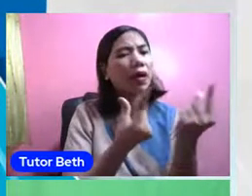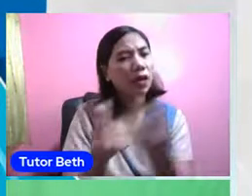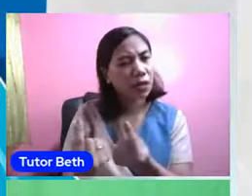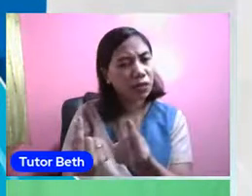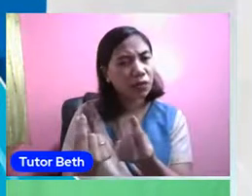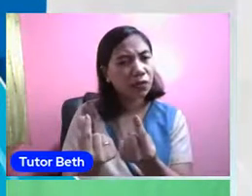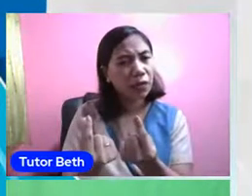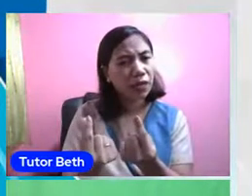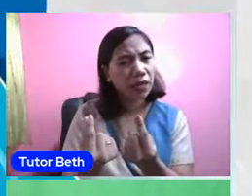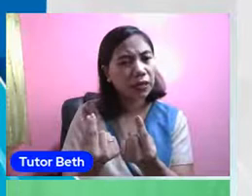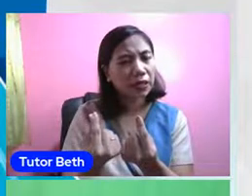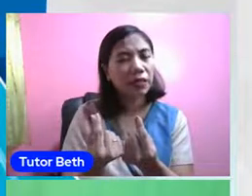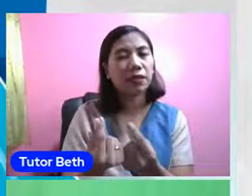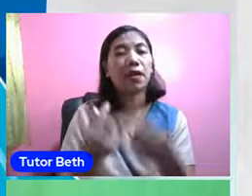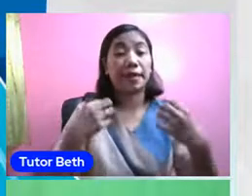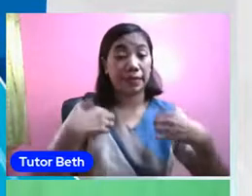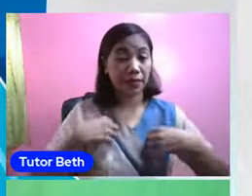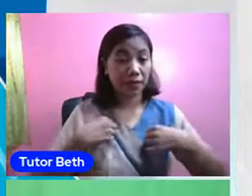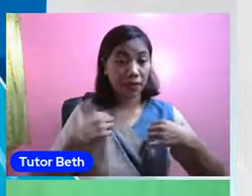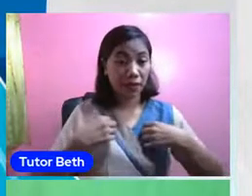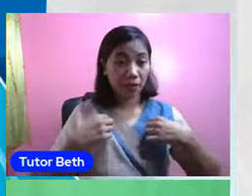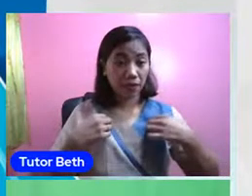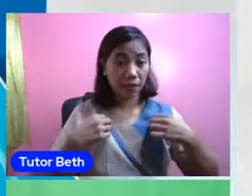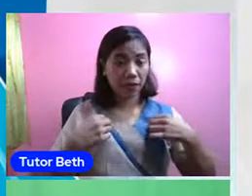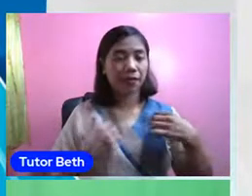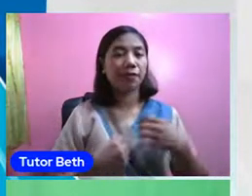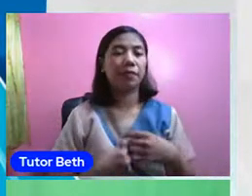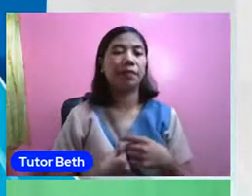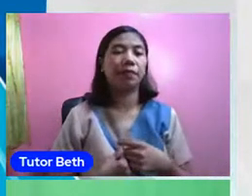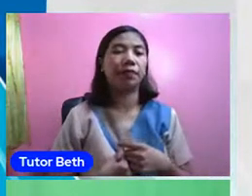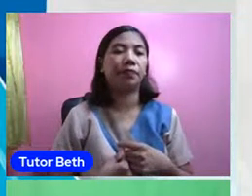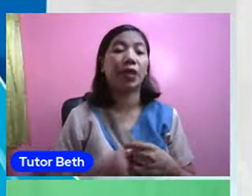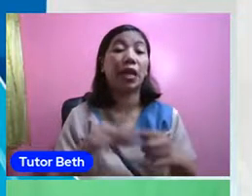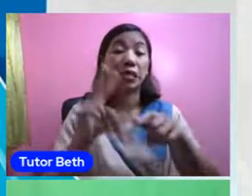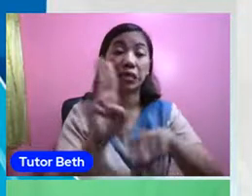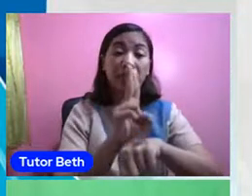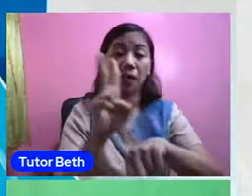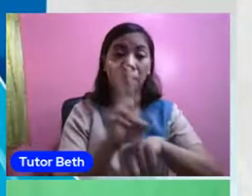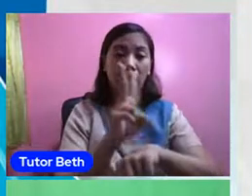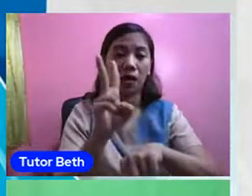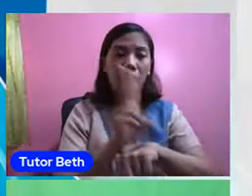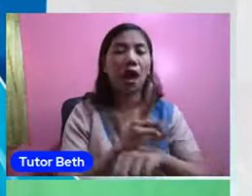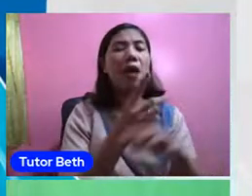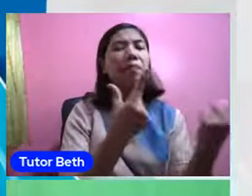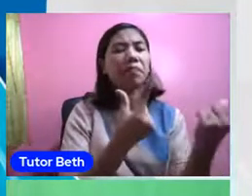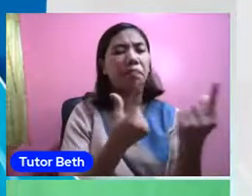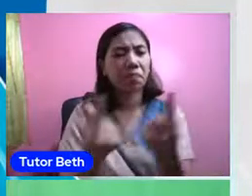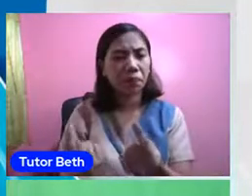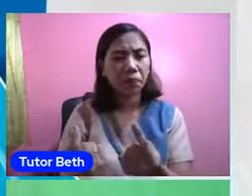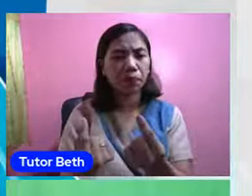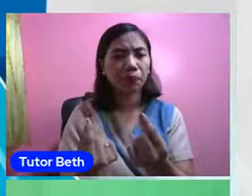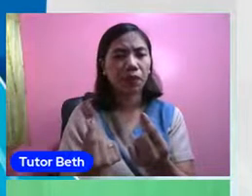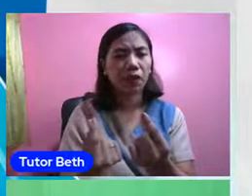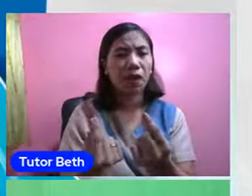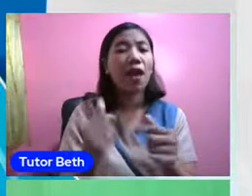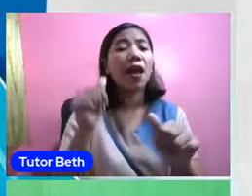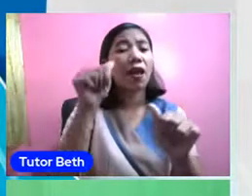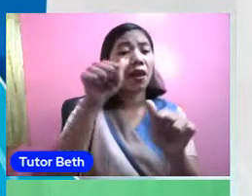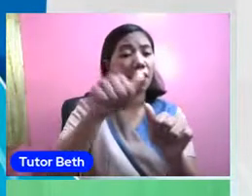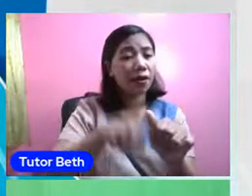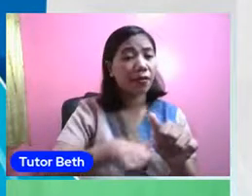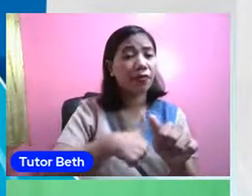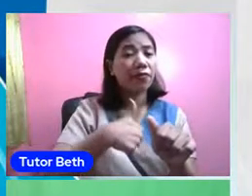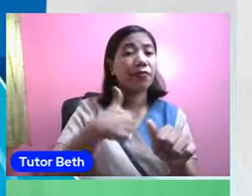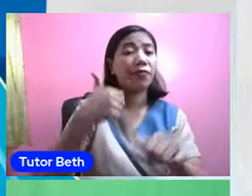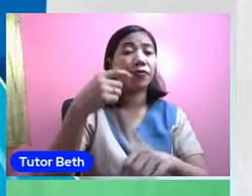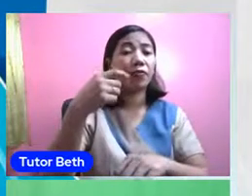pasuotan, na dapat ginagamit natin at ginagawa sa tuwing panahon ng tag-araw